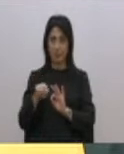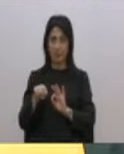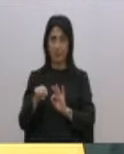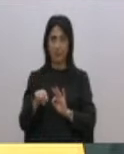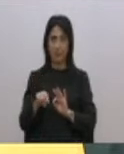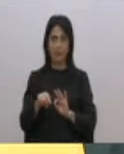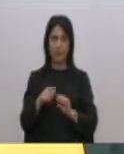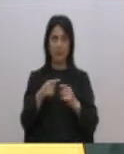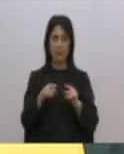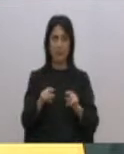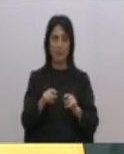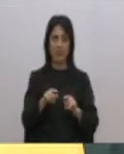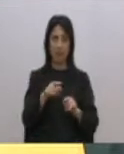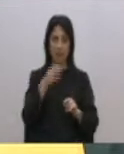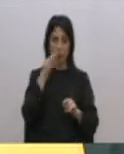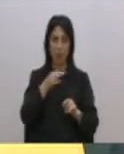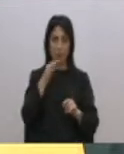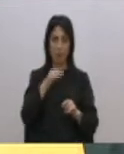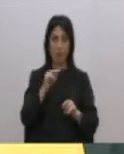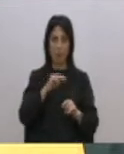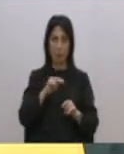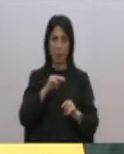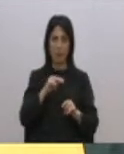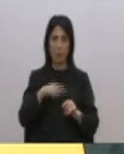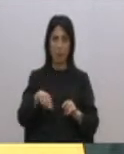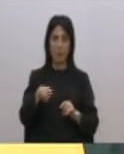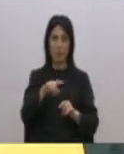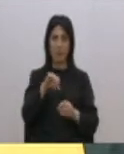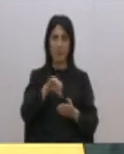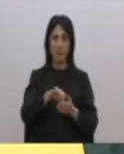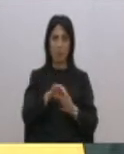წარმომადგენლებით და სხვა კომპეტენტური უწყებების